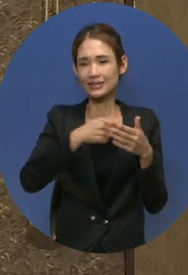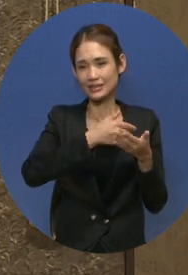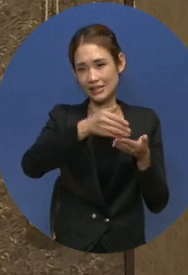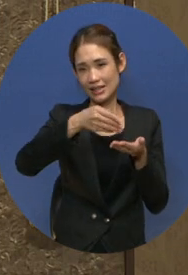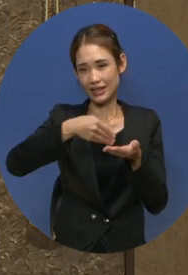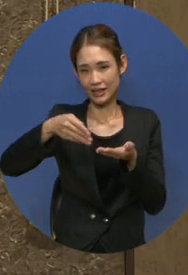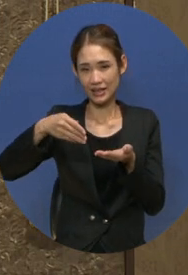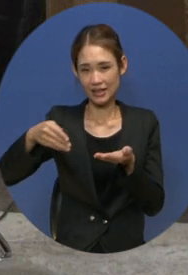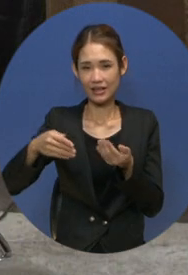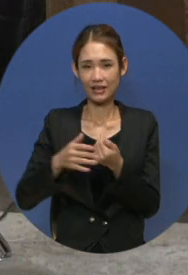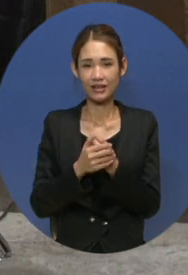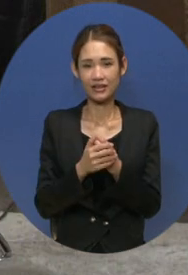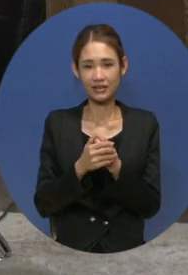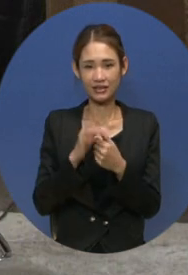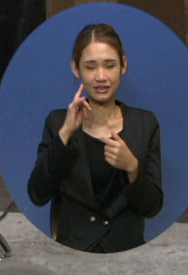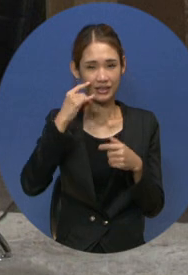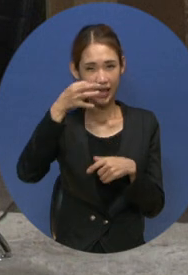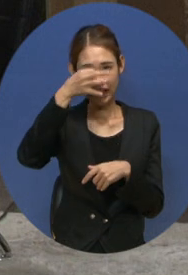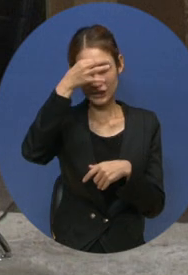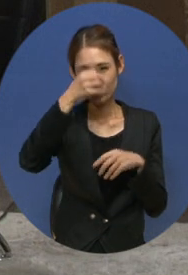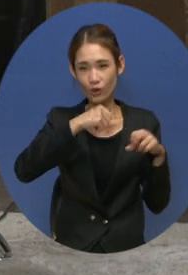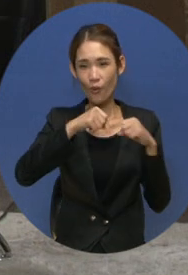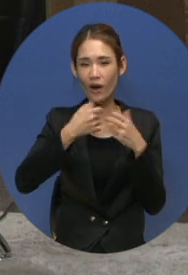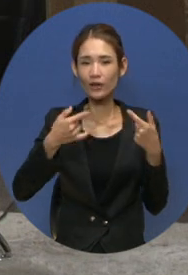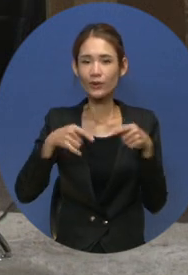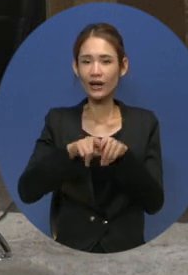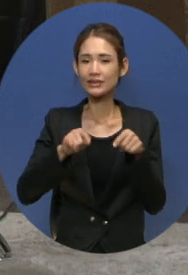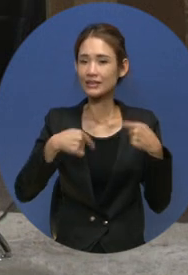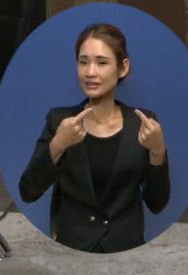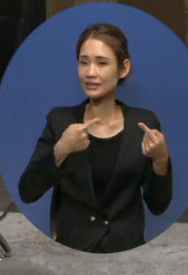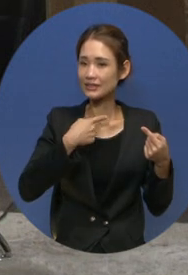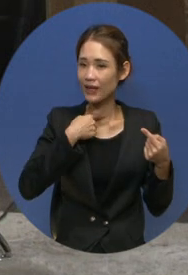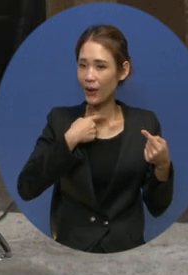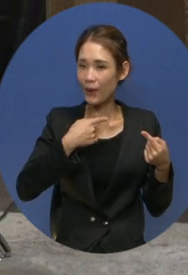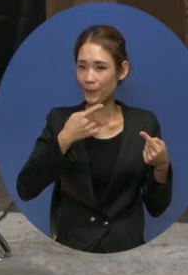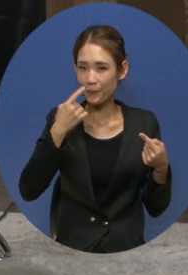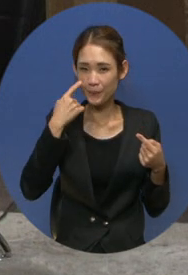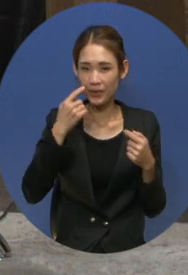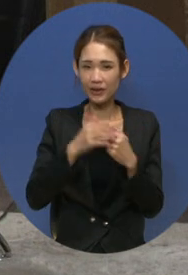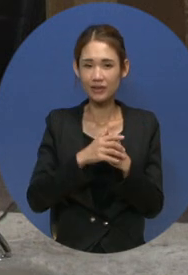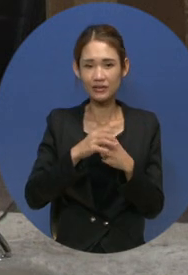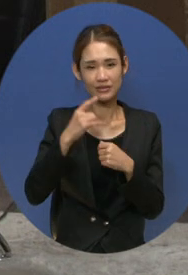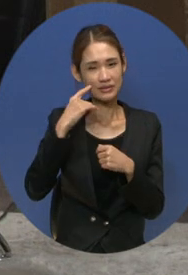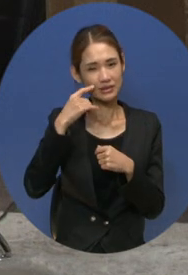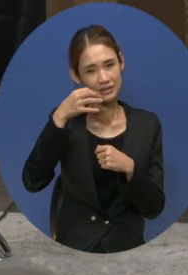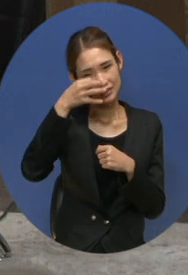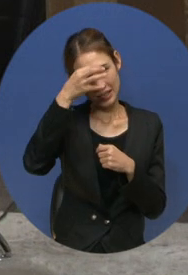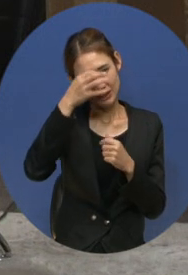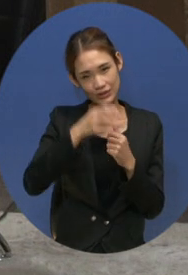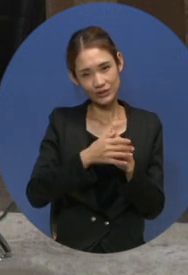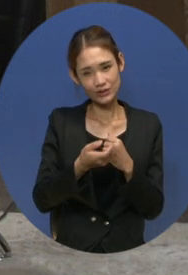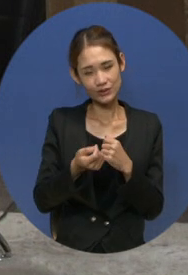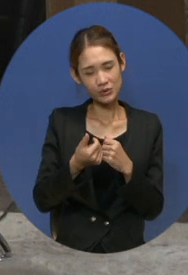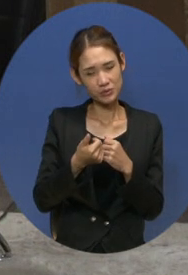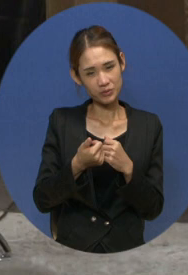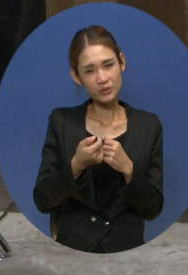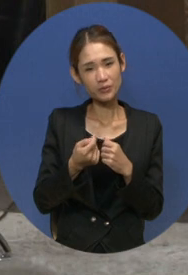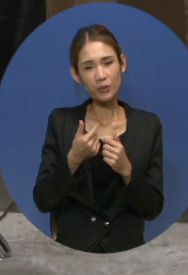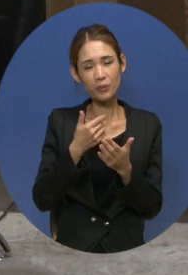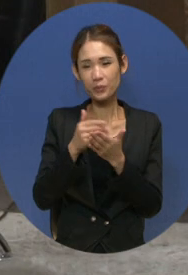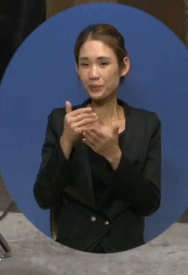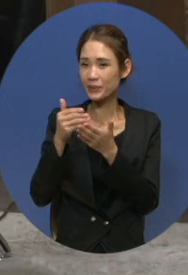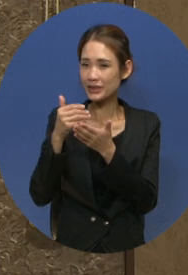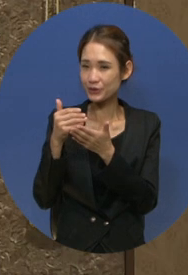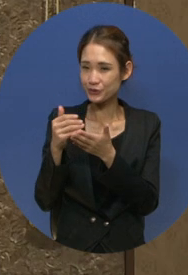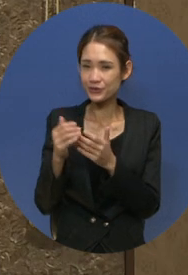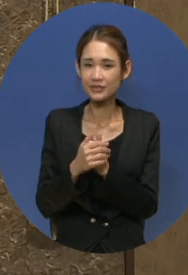밀랍을 가지고. 아, 그러니까 예. 예술 활동을 같이 체험하는 그런 프로그램이네요. 예, 예술이라고 하기는 좀 약간 그렇지만 그 미술, 미술 그리는